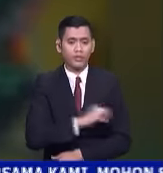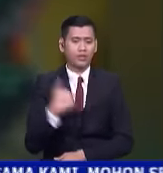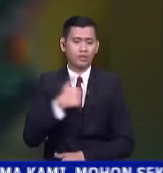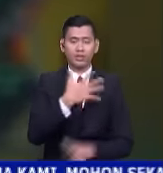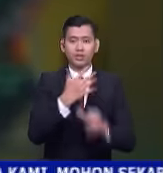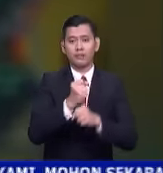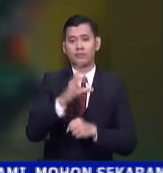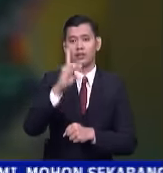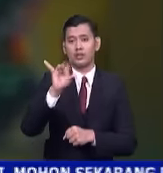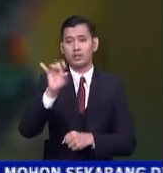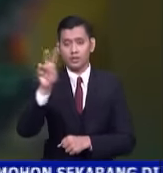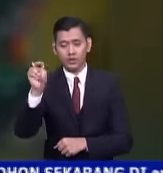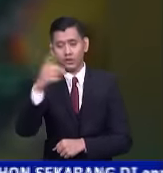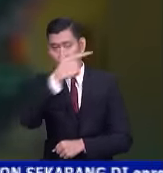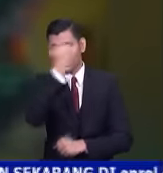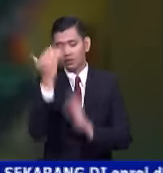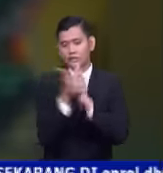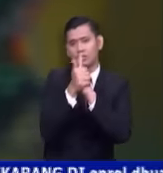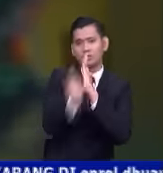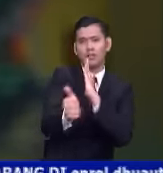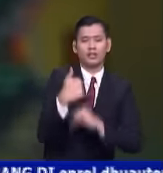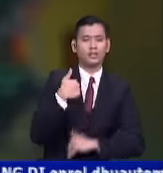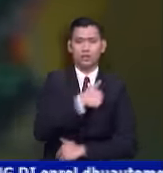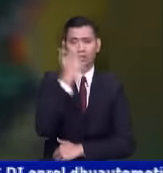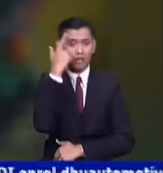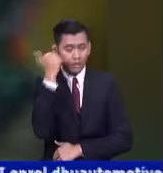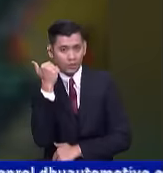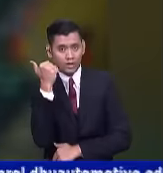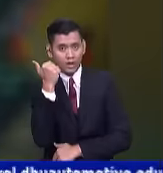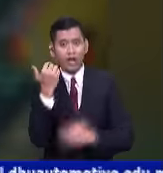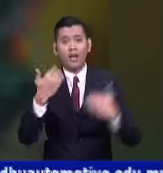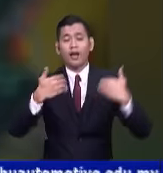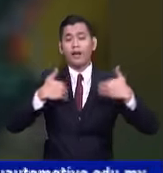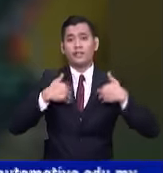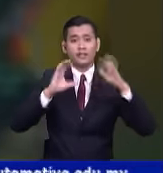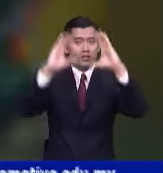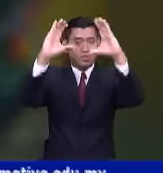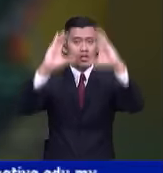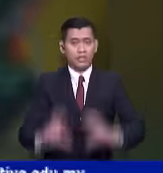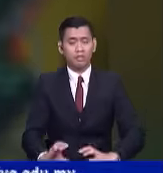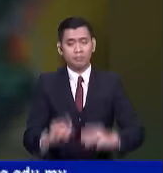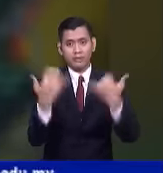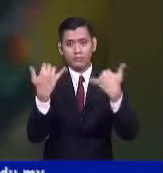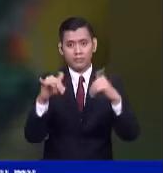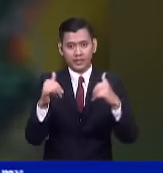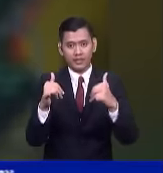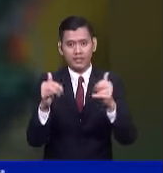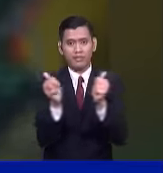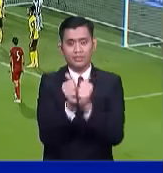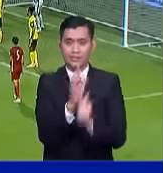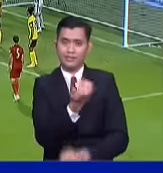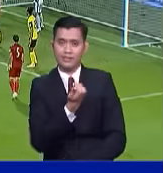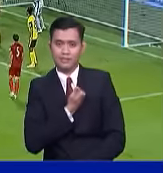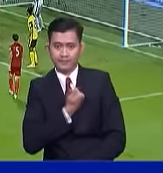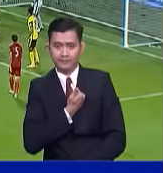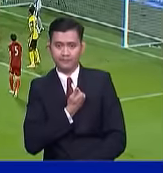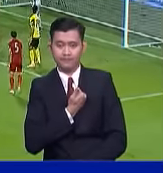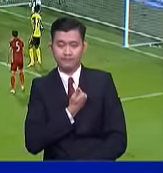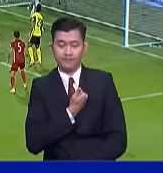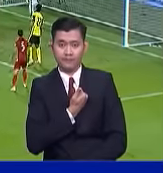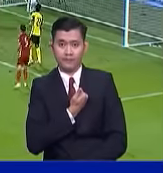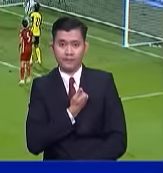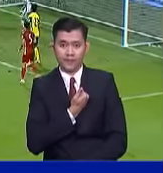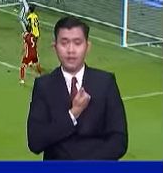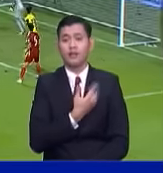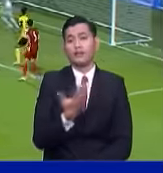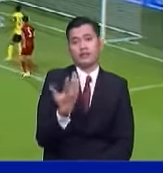ni. Kerana kemahiran dia, kita tahu dia ada kelas tersendiri ya. Dalam masa sama,